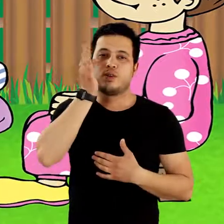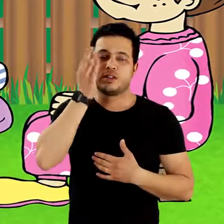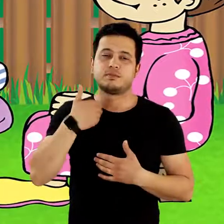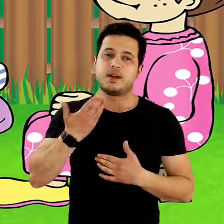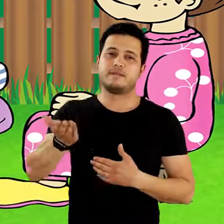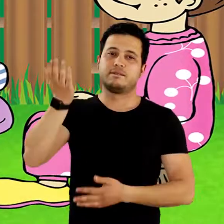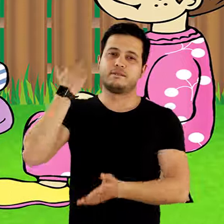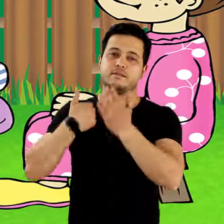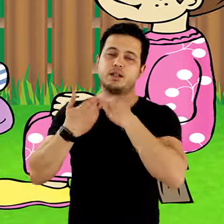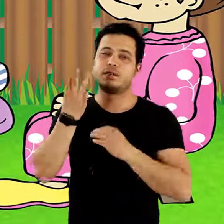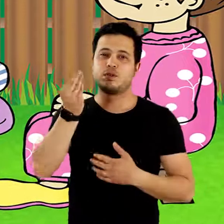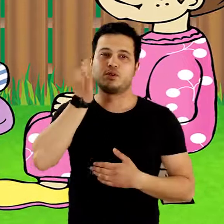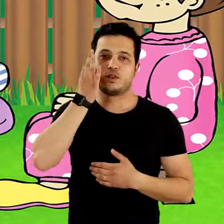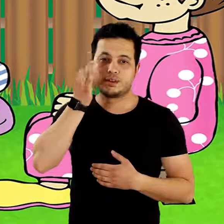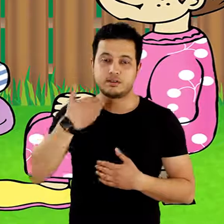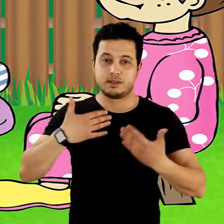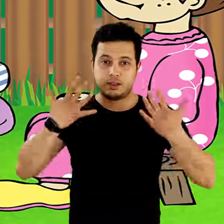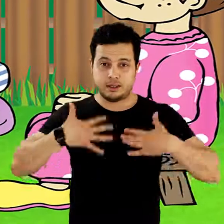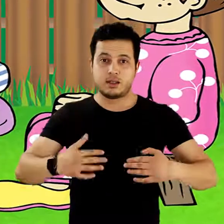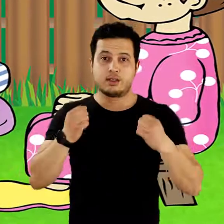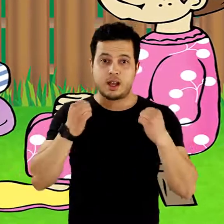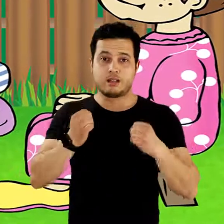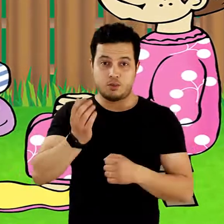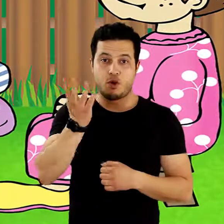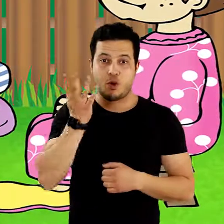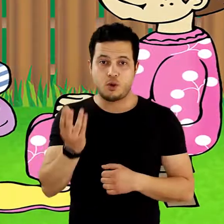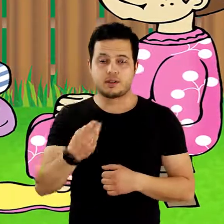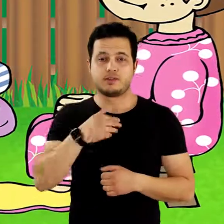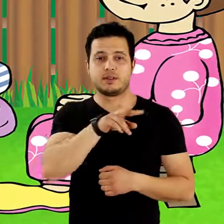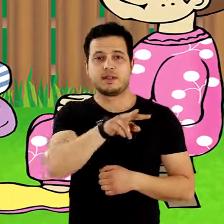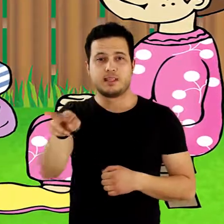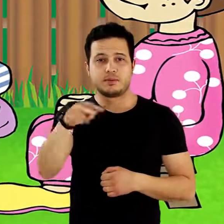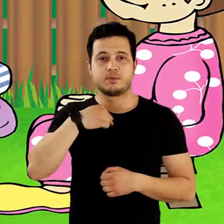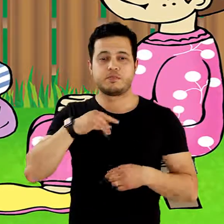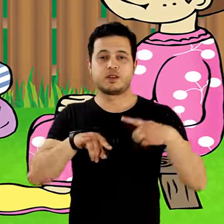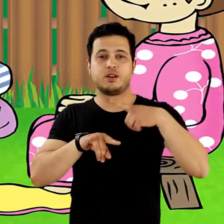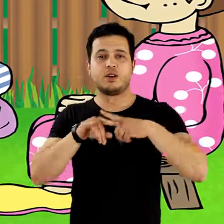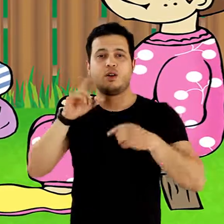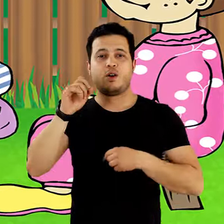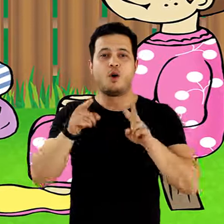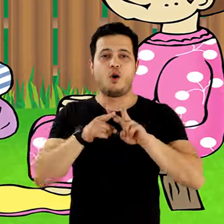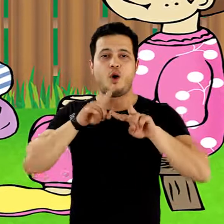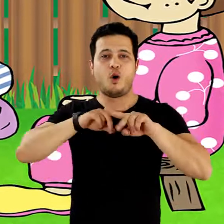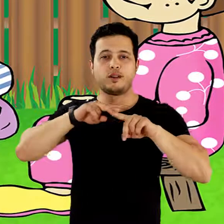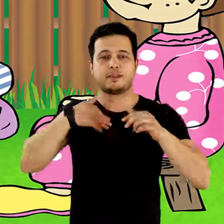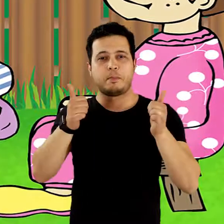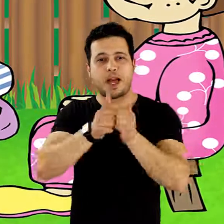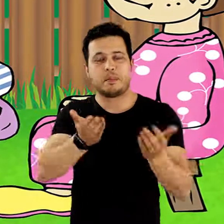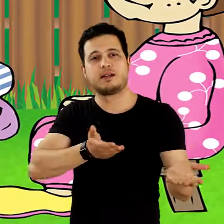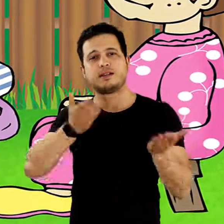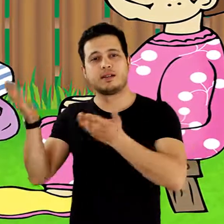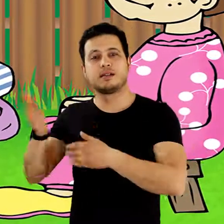günleri. Keşke sağlığım yerinde olsaydı da sizleri Honaz'a götürebilseydim. Orada